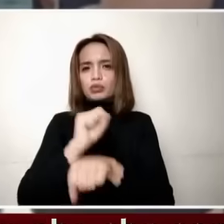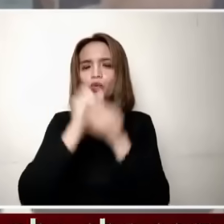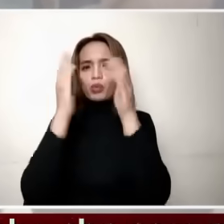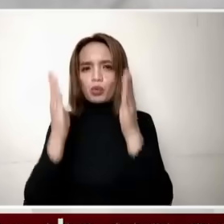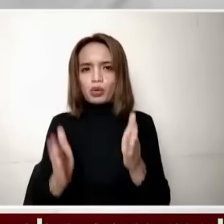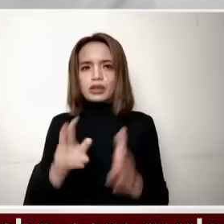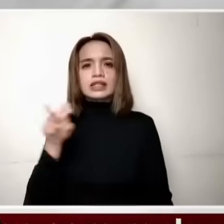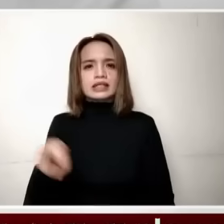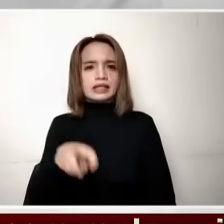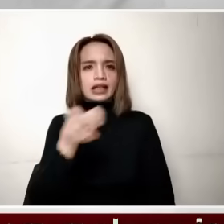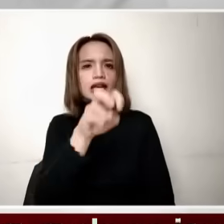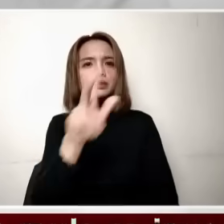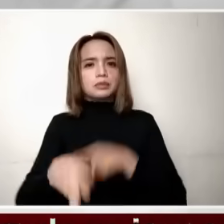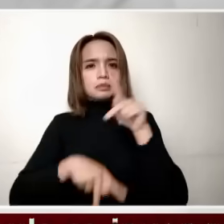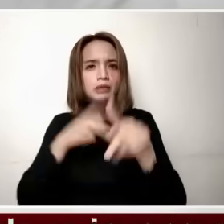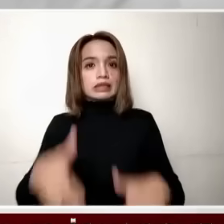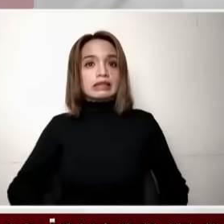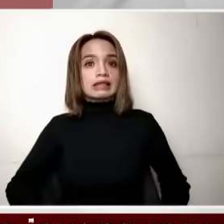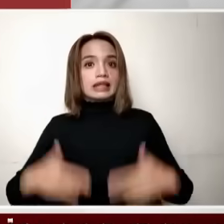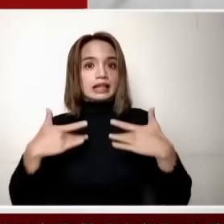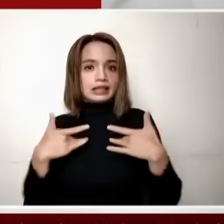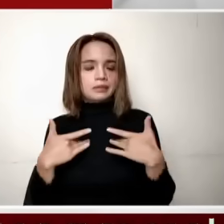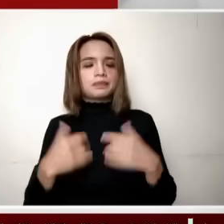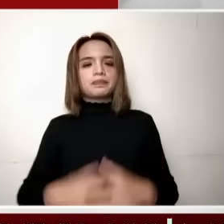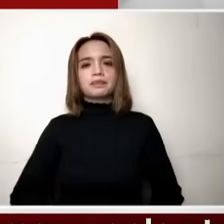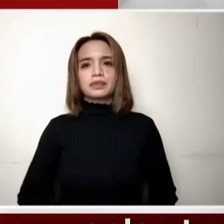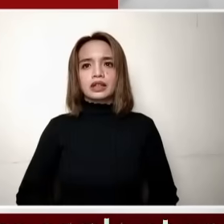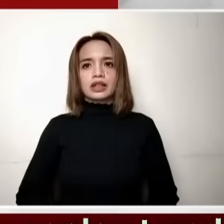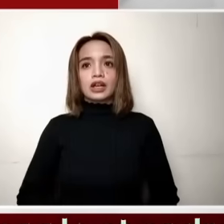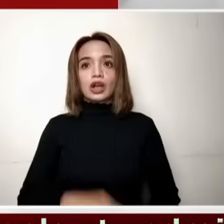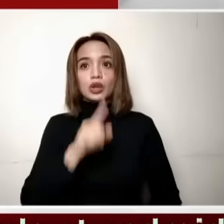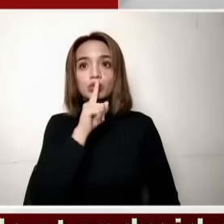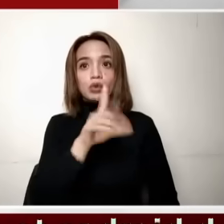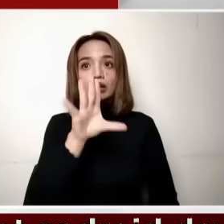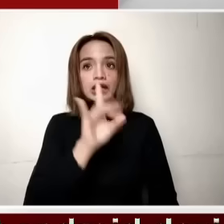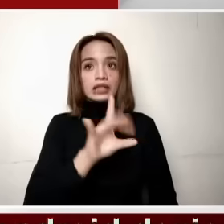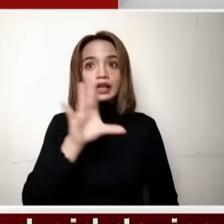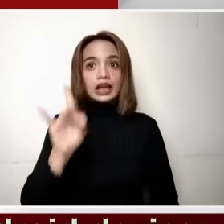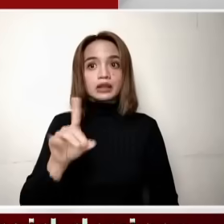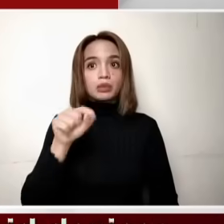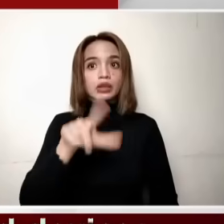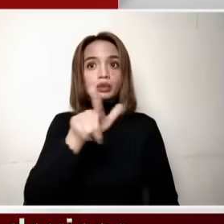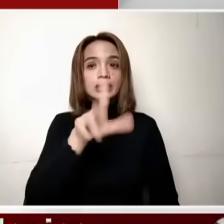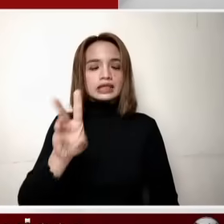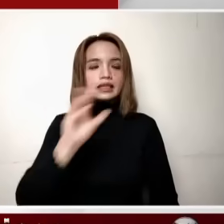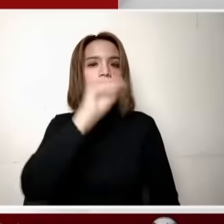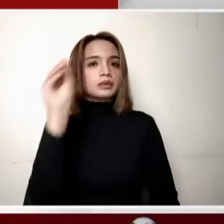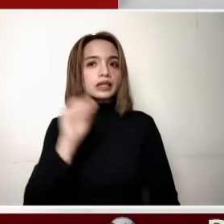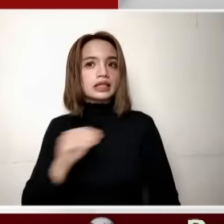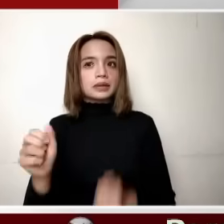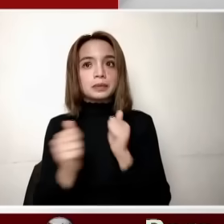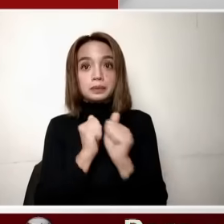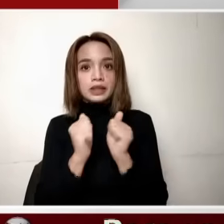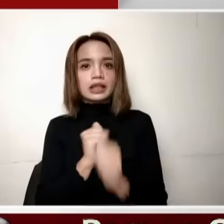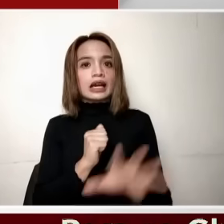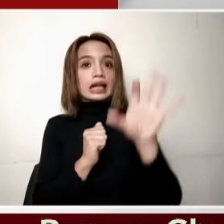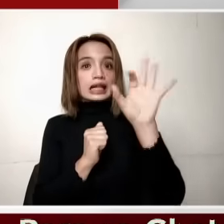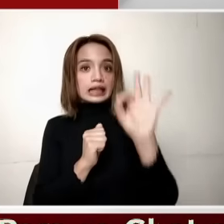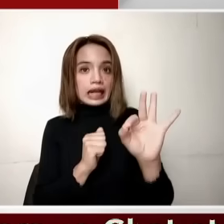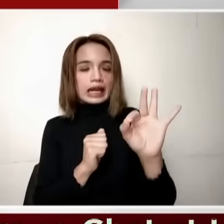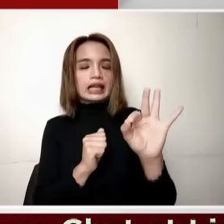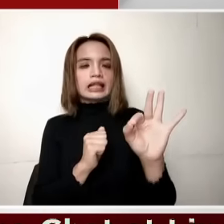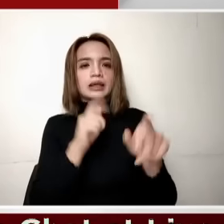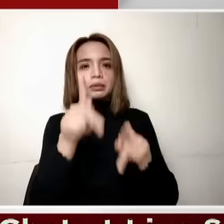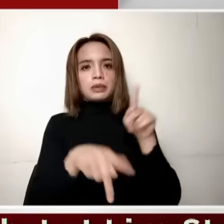isla. Sa ngayon, 88.26% o halos siyam sa bawat 10 residente at tourism workers